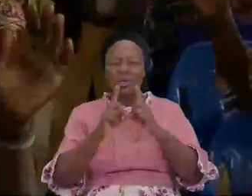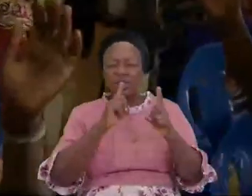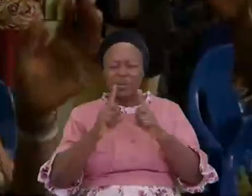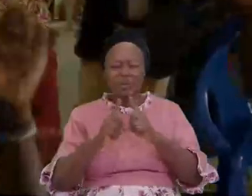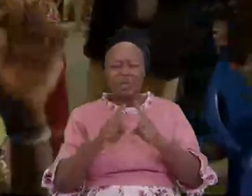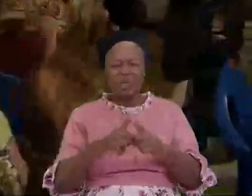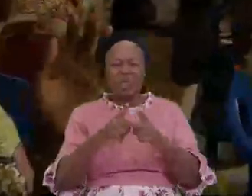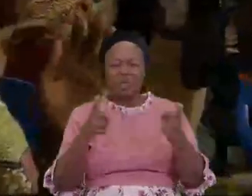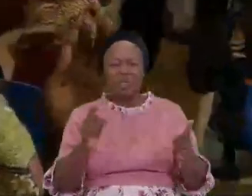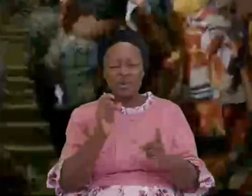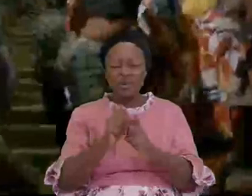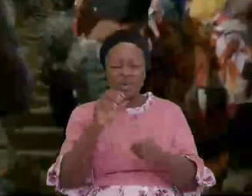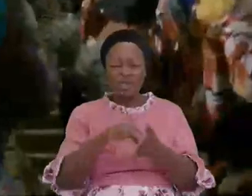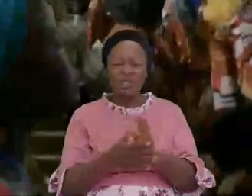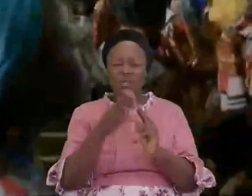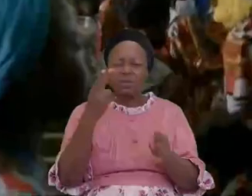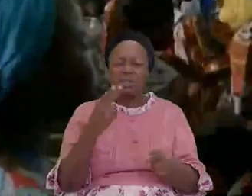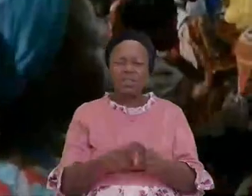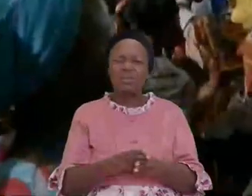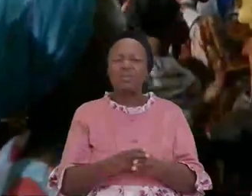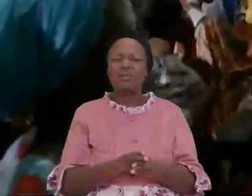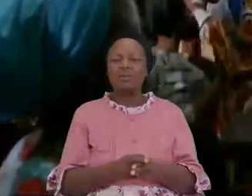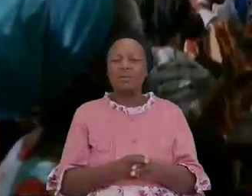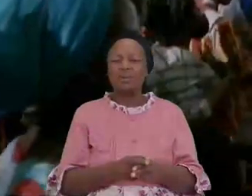Tu vas parler de façon extraordinaire.